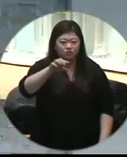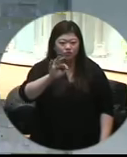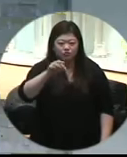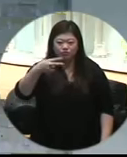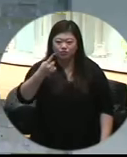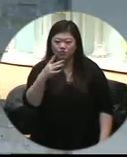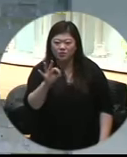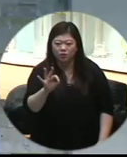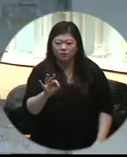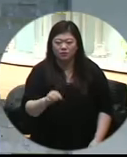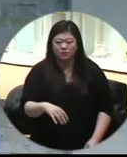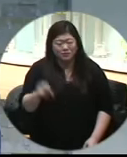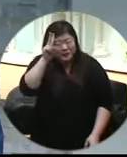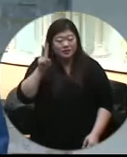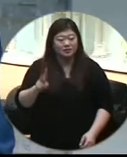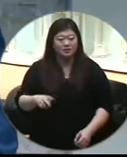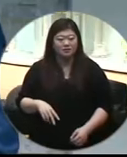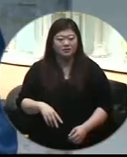것이 조사원의